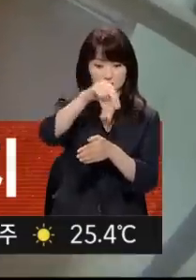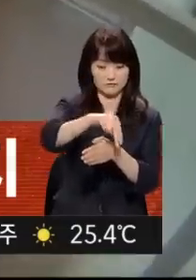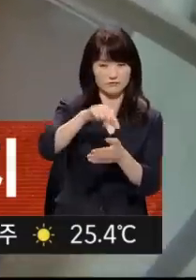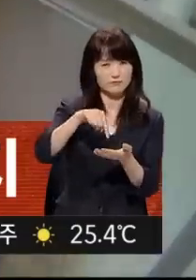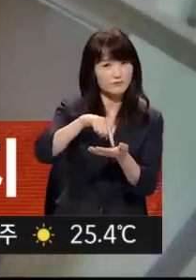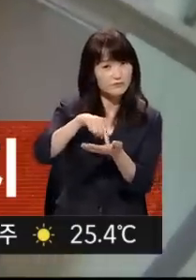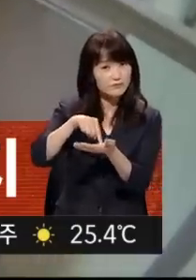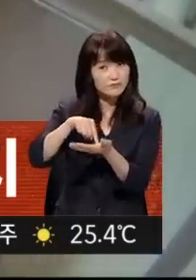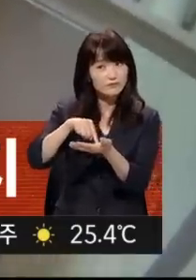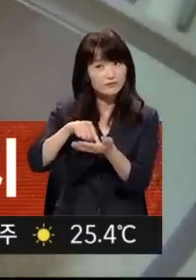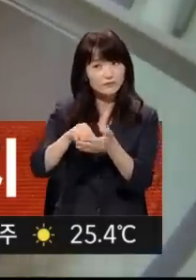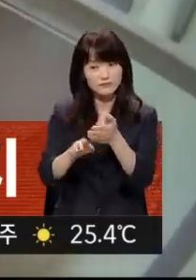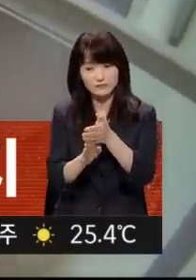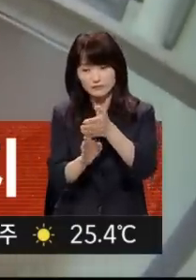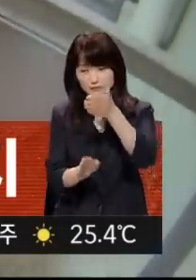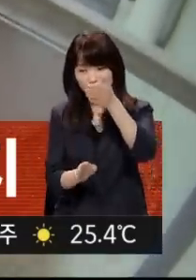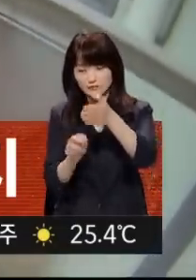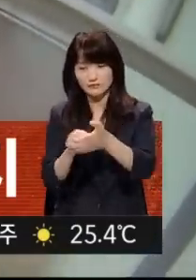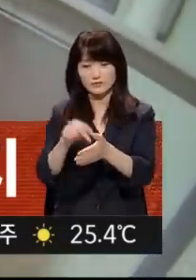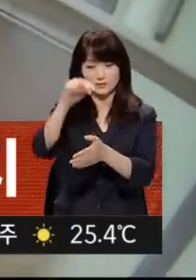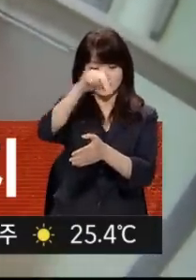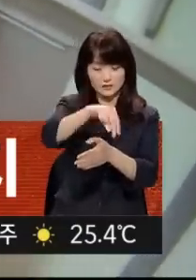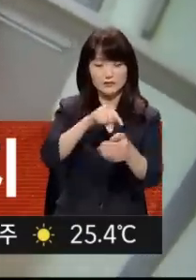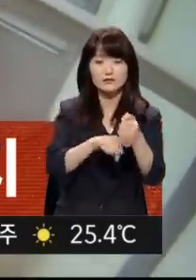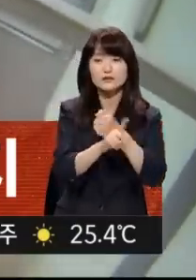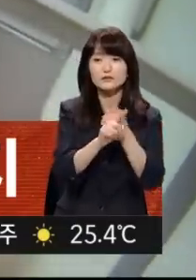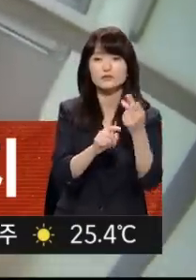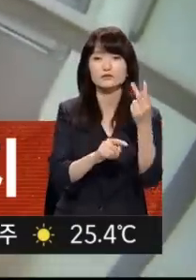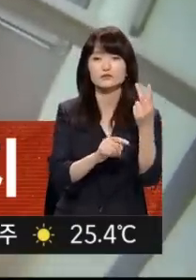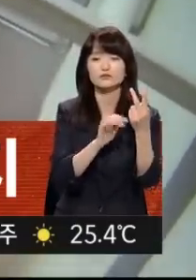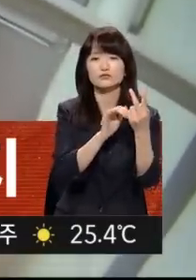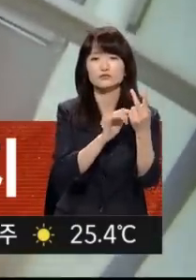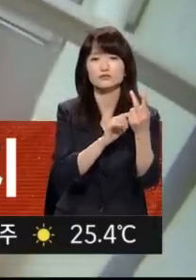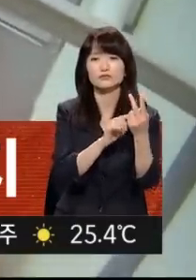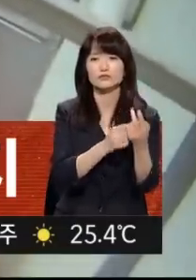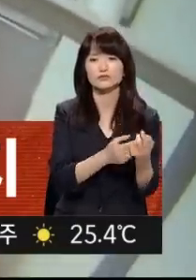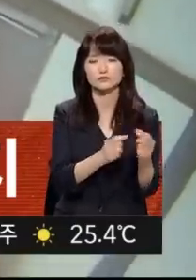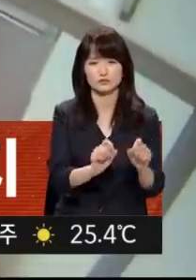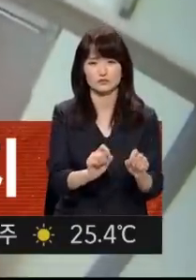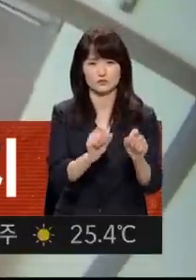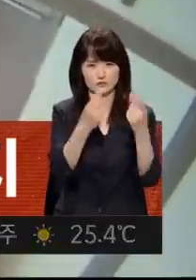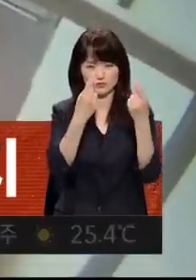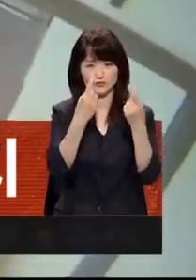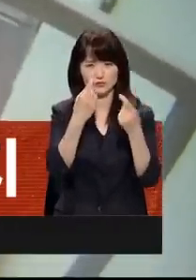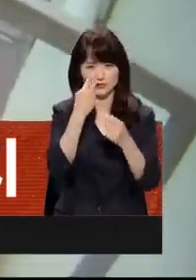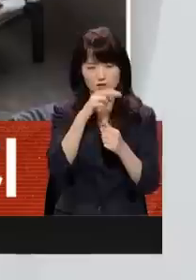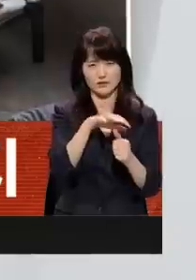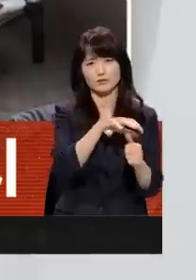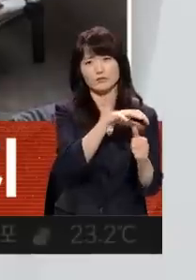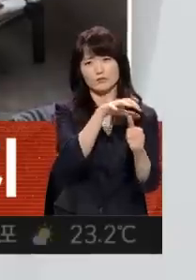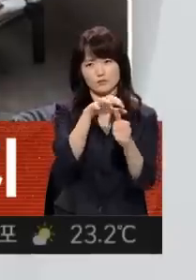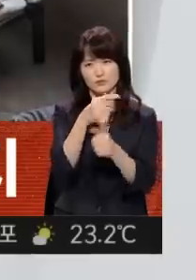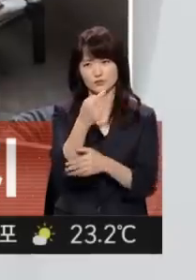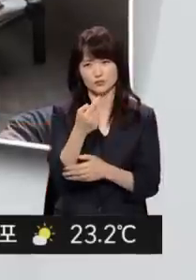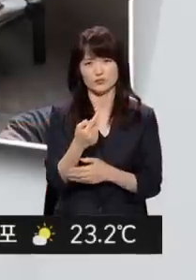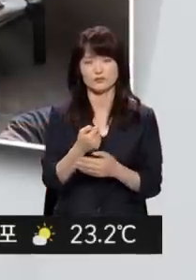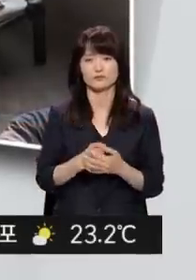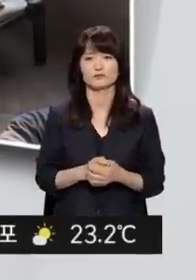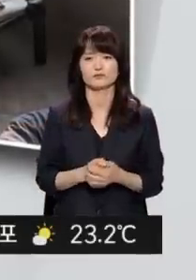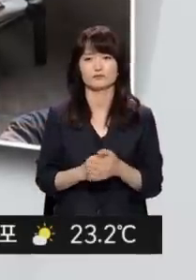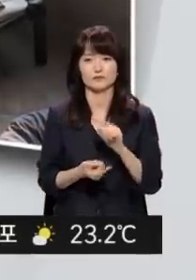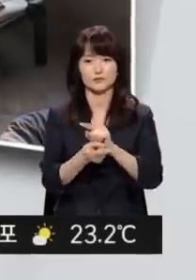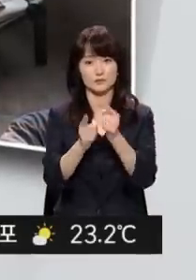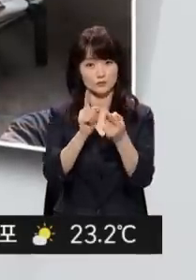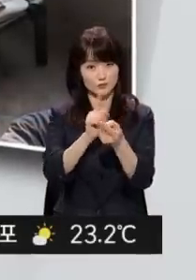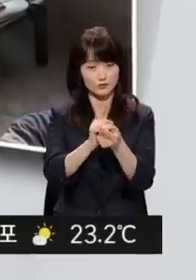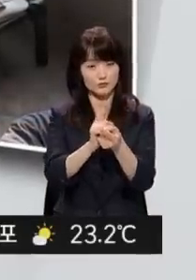아닐까요 근데 당까지 넘게 한 사연이 있었습니다이 두 친구는 사실 같은 날 함께 보호소에 온 사이였다고 합니다 그래서 아마도